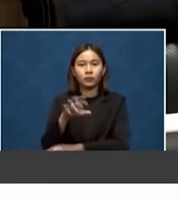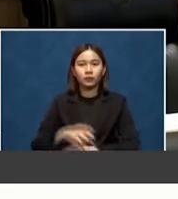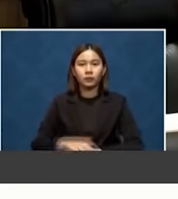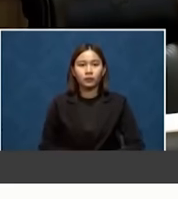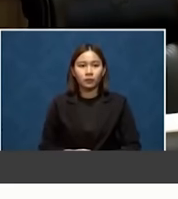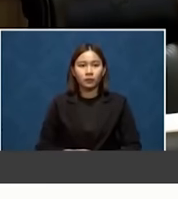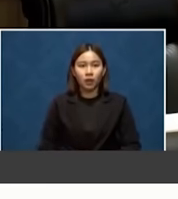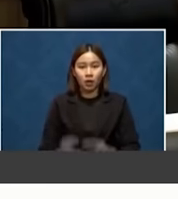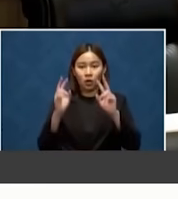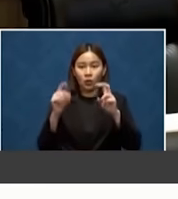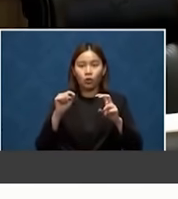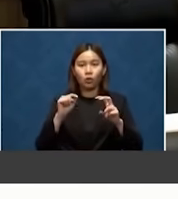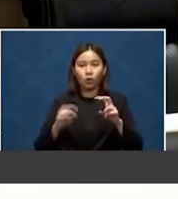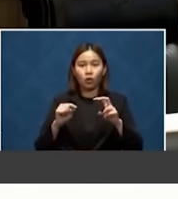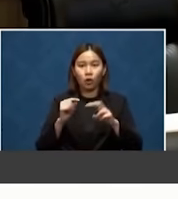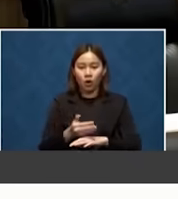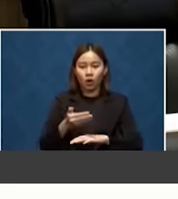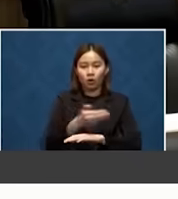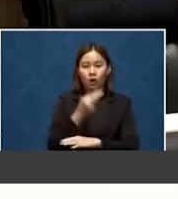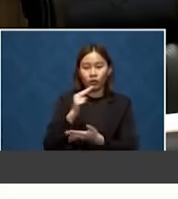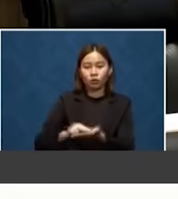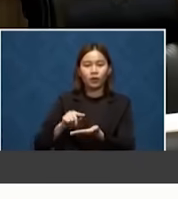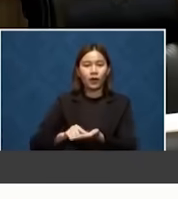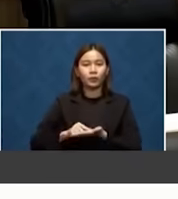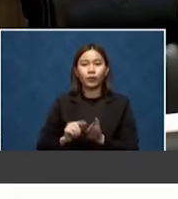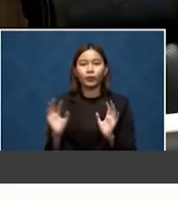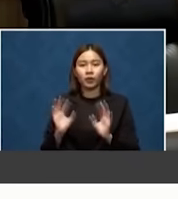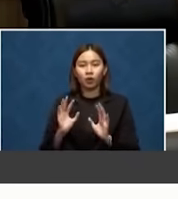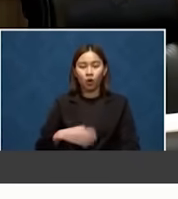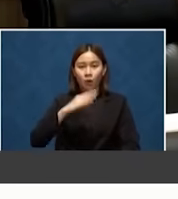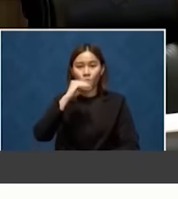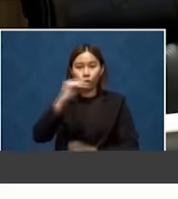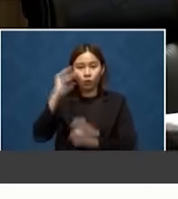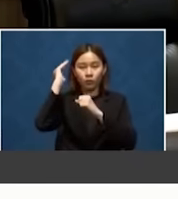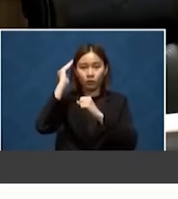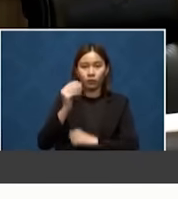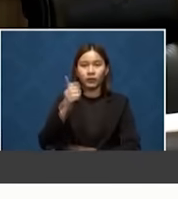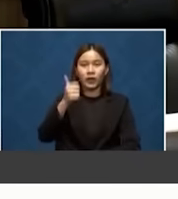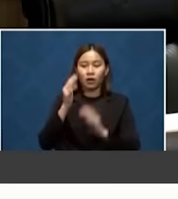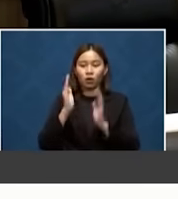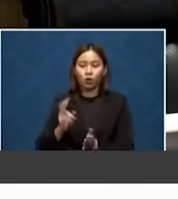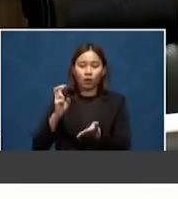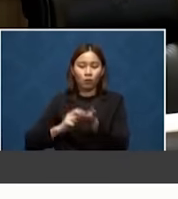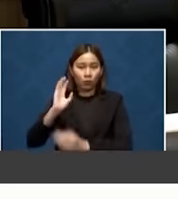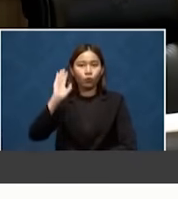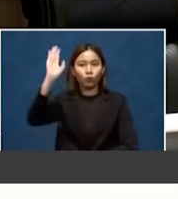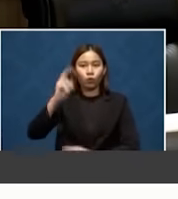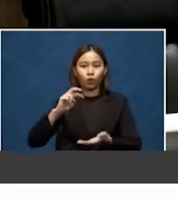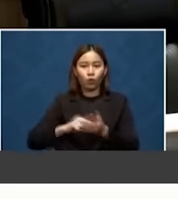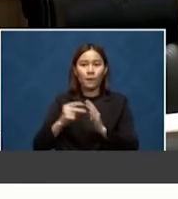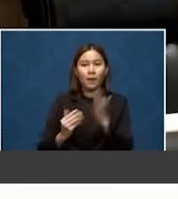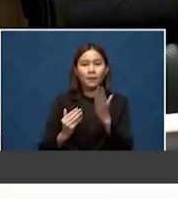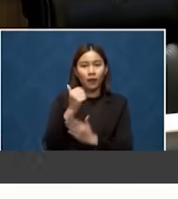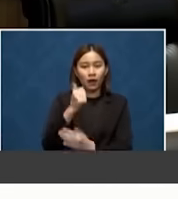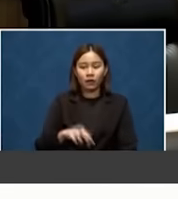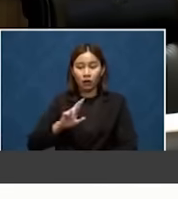เป็นยติที่ไม่ต้องเสนอล่วงหน้าเป็นหนังสือฮะด้วยวาจาเมื่อมีผู้รับรองถือว่ายติชอบส่วนสภา